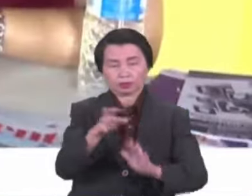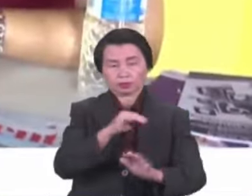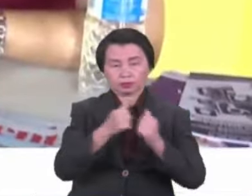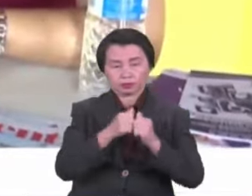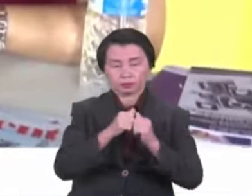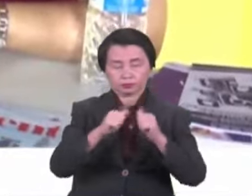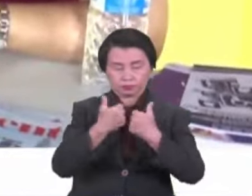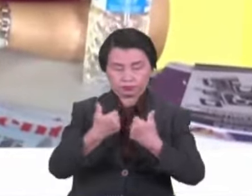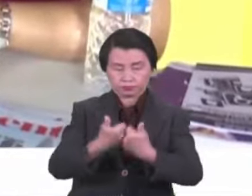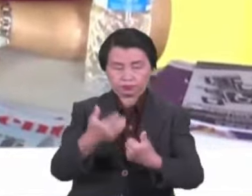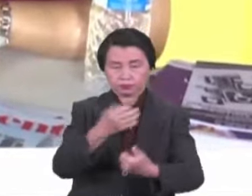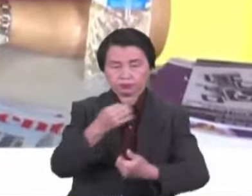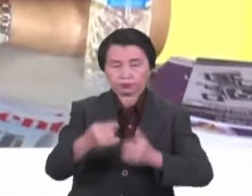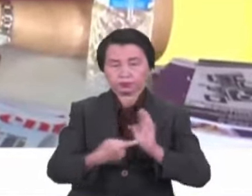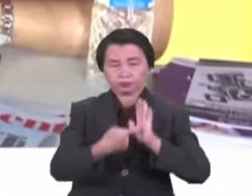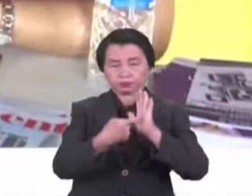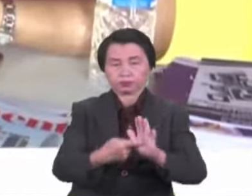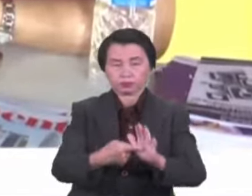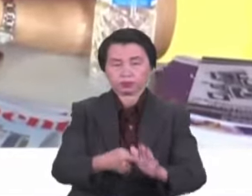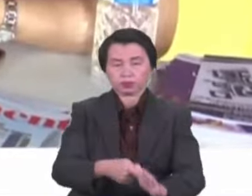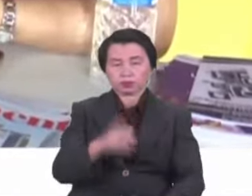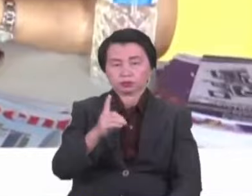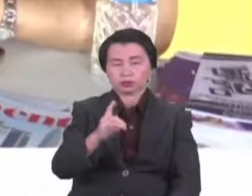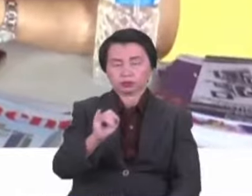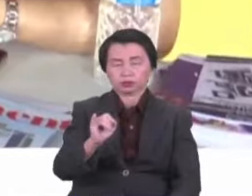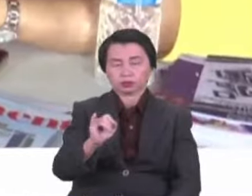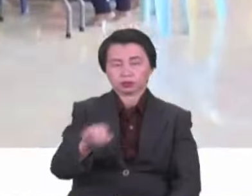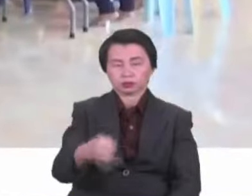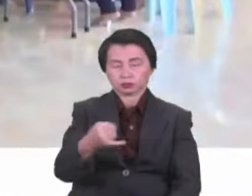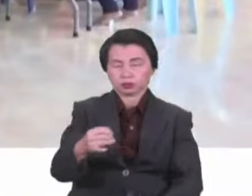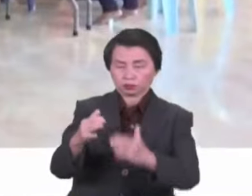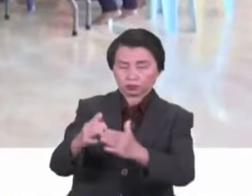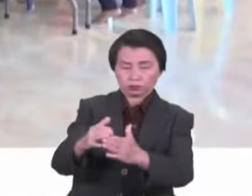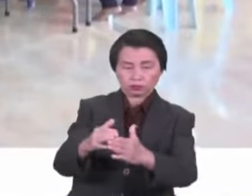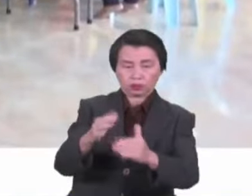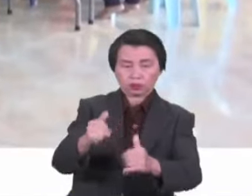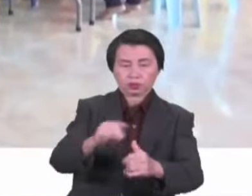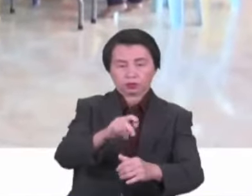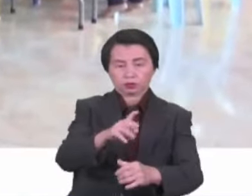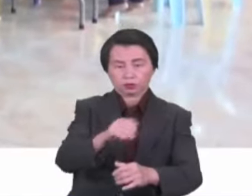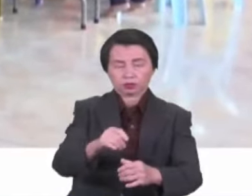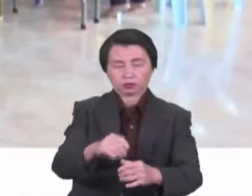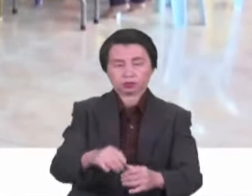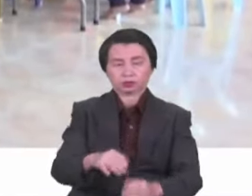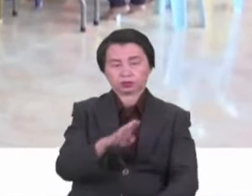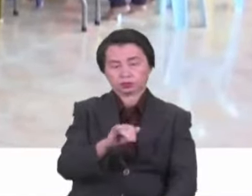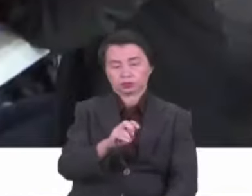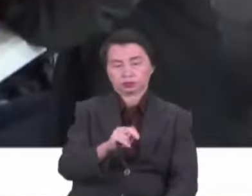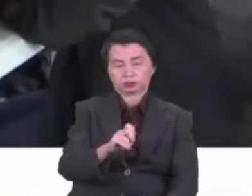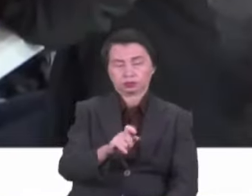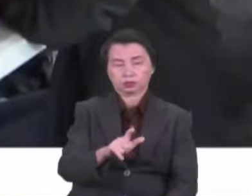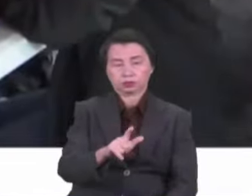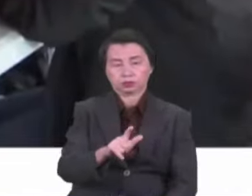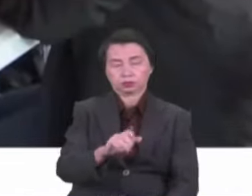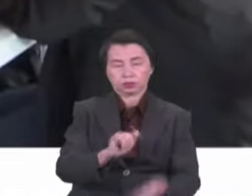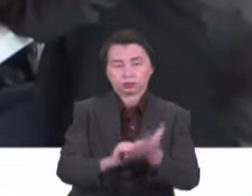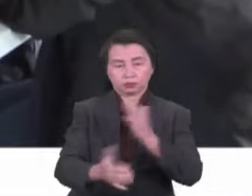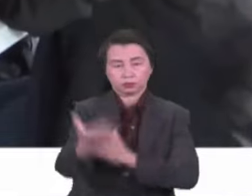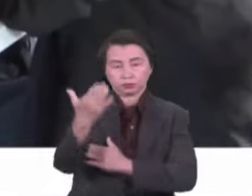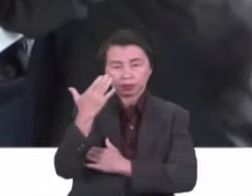agensi dan juga persembahan DJ Corner bersama DJ DJ Bintulu FM. Itu pada sebelah pagi tadi.